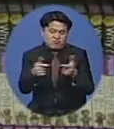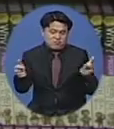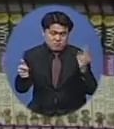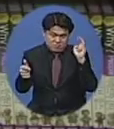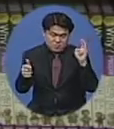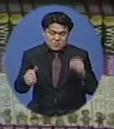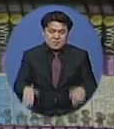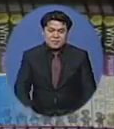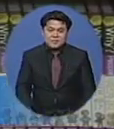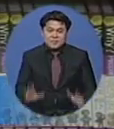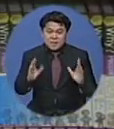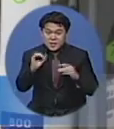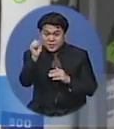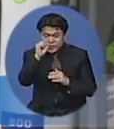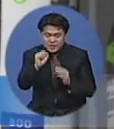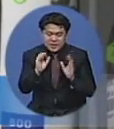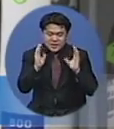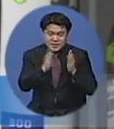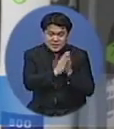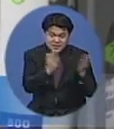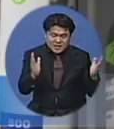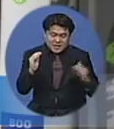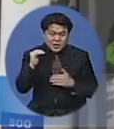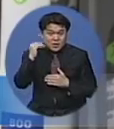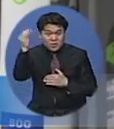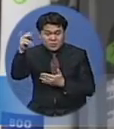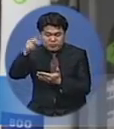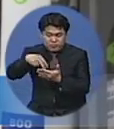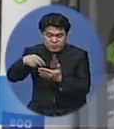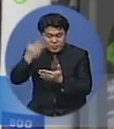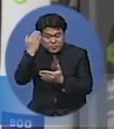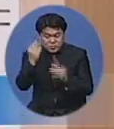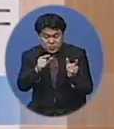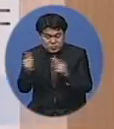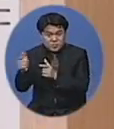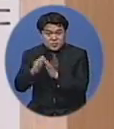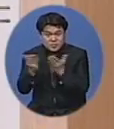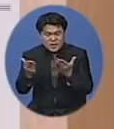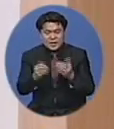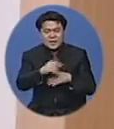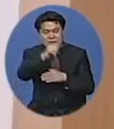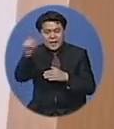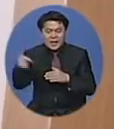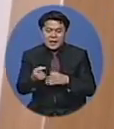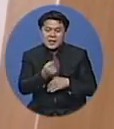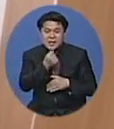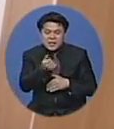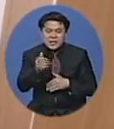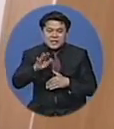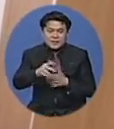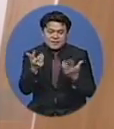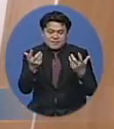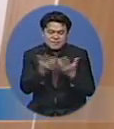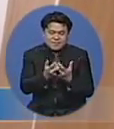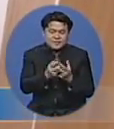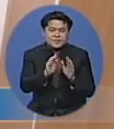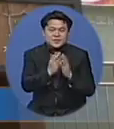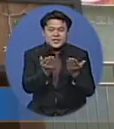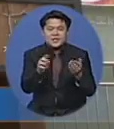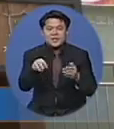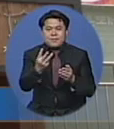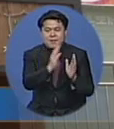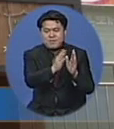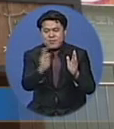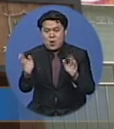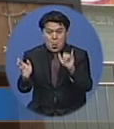아이들이 좋아하는 동화책부터 어른들이 주로 읽는 교양서적까지 작지만 알찬 도서 300권으로